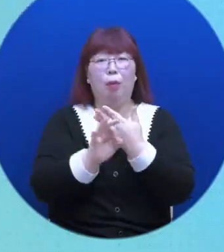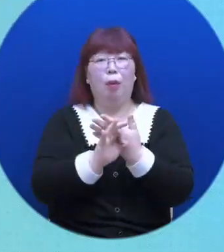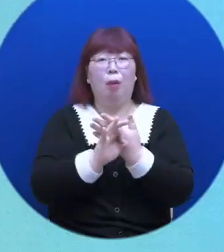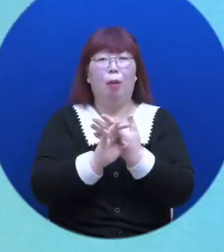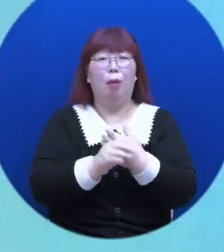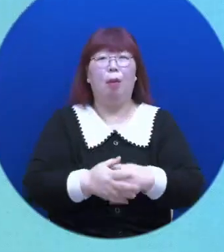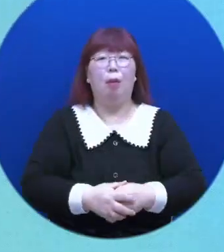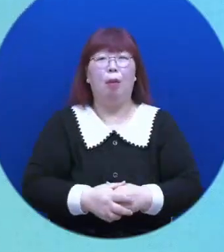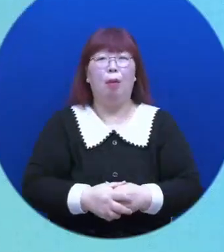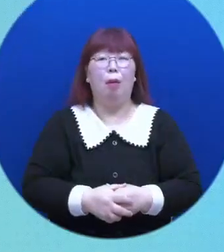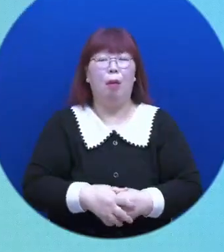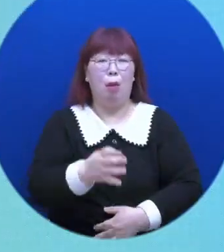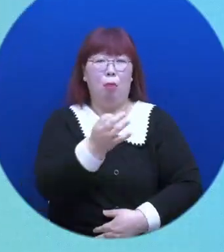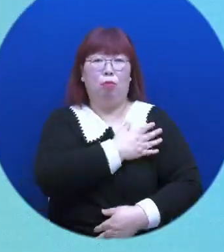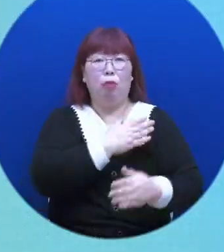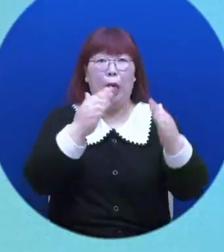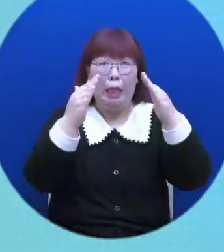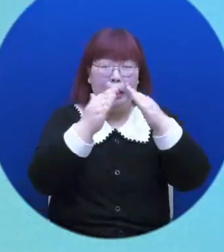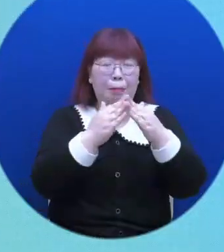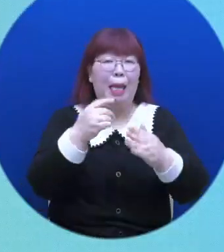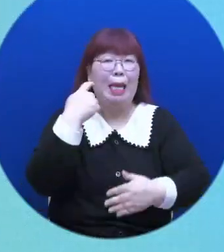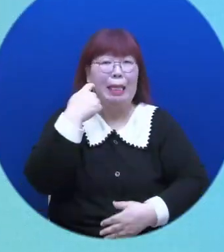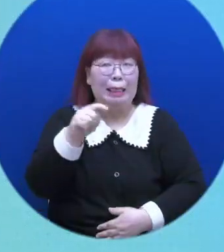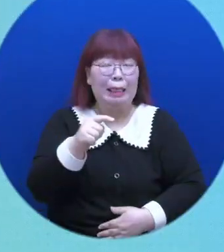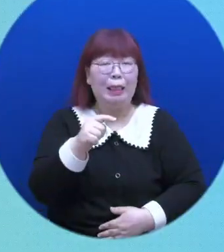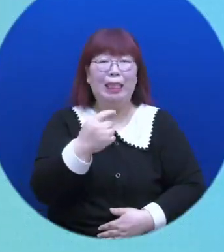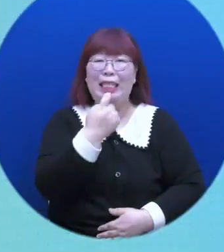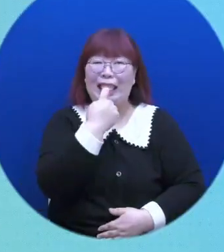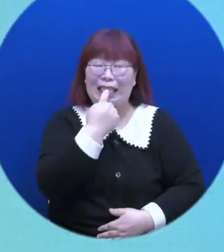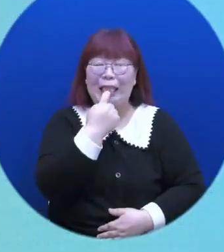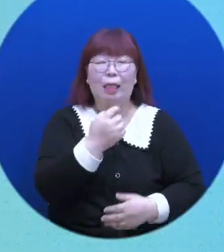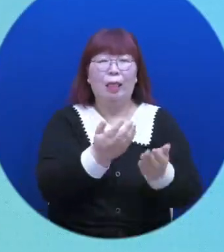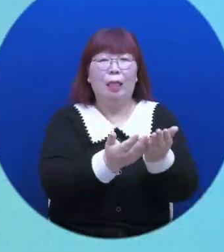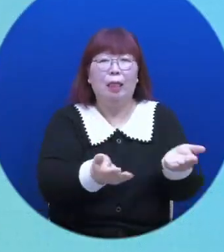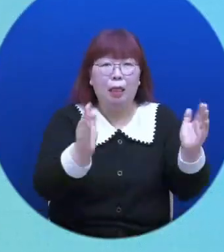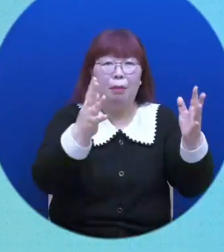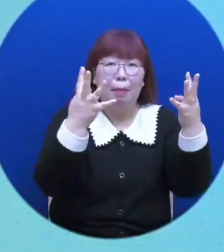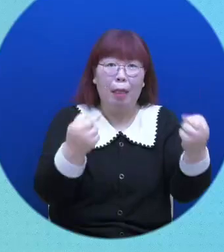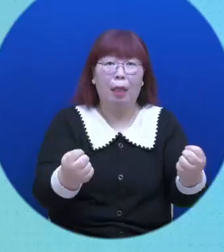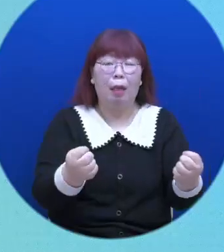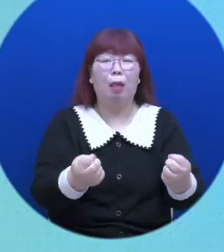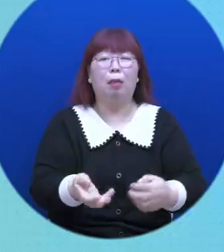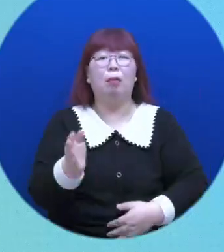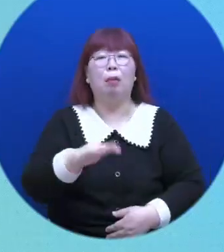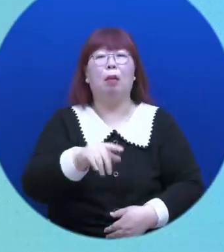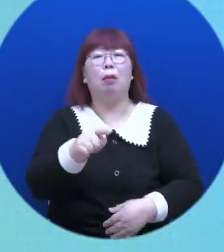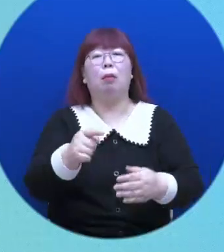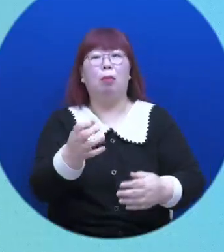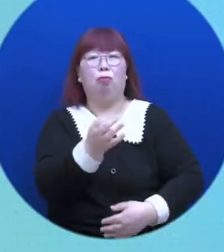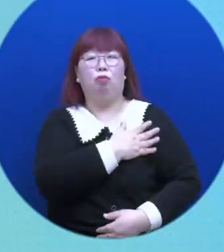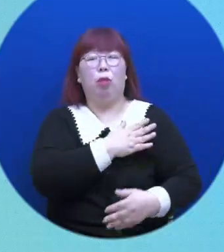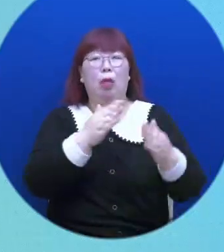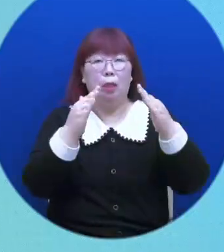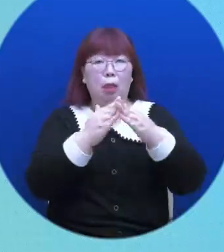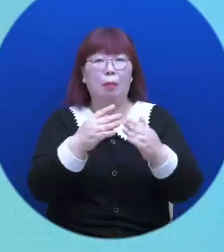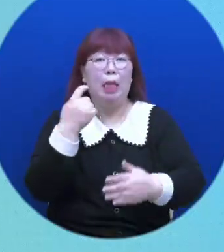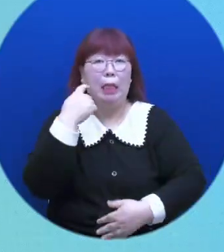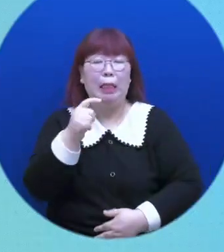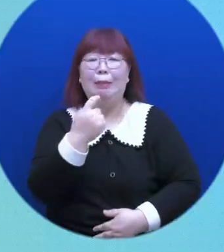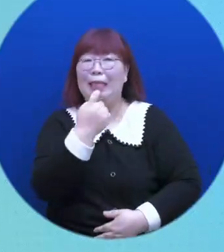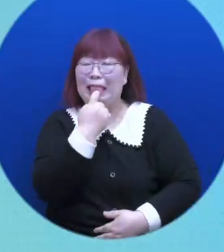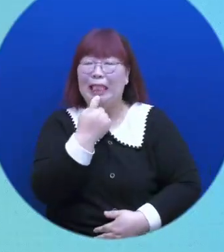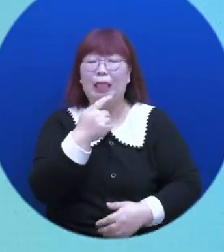부잣집에 은그릇, 금그릇, 그릇이 많은 이야기예요. 그런데 그 부잣집에 있는 금그릇, 은그릇,